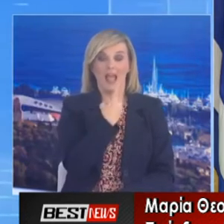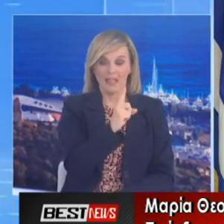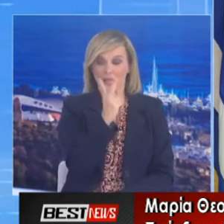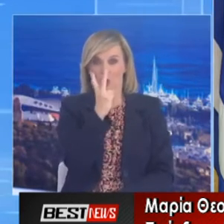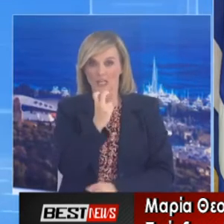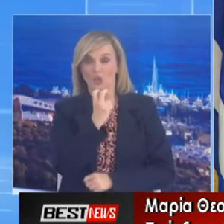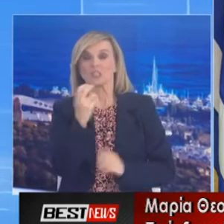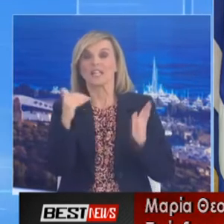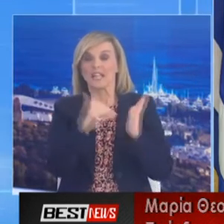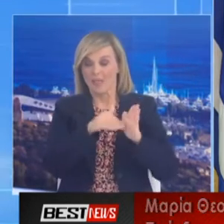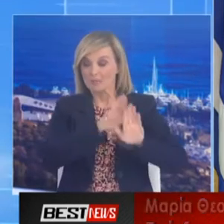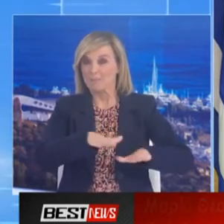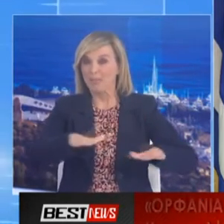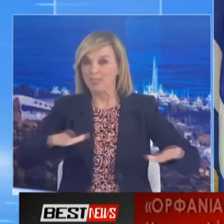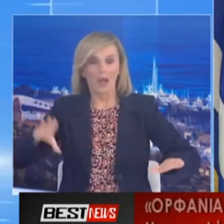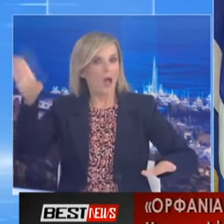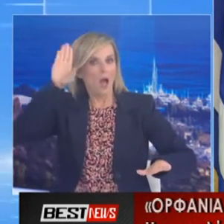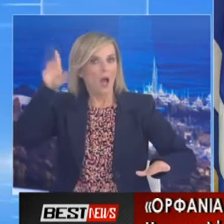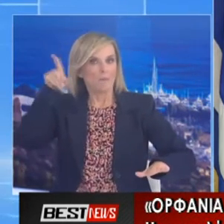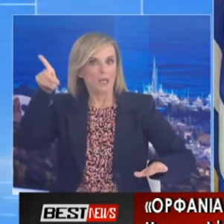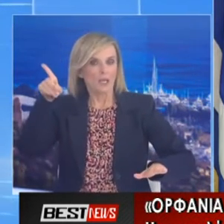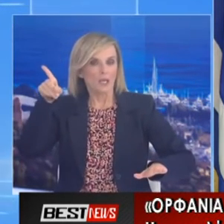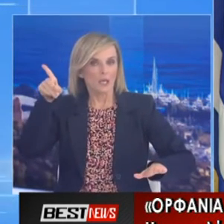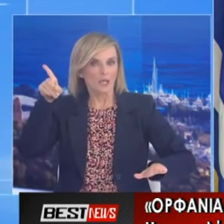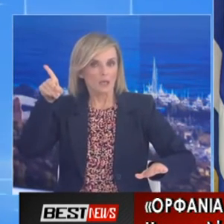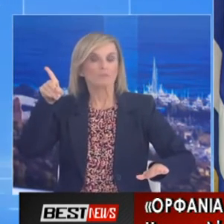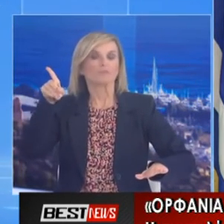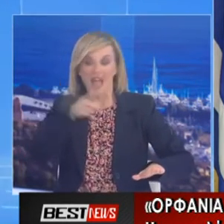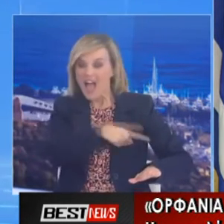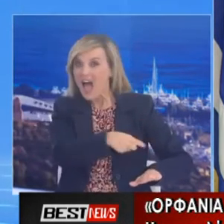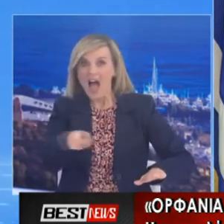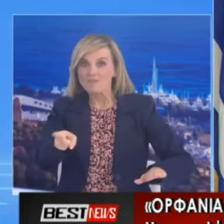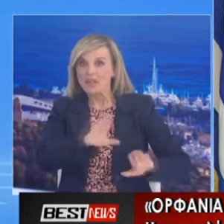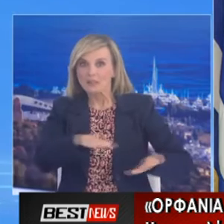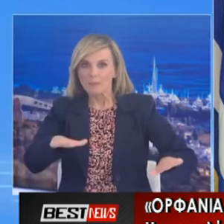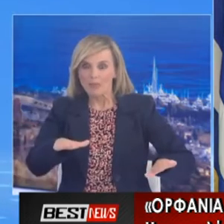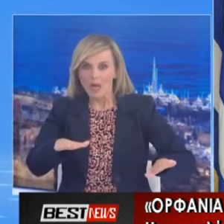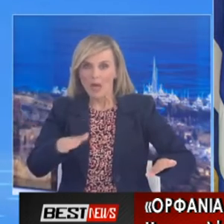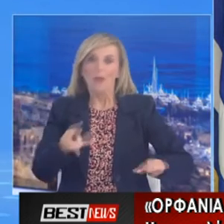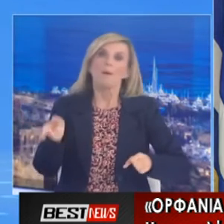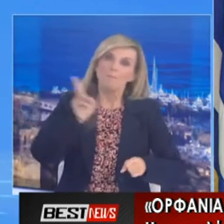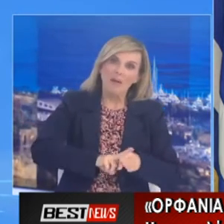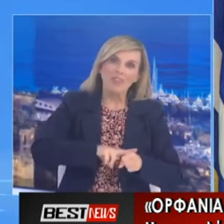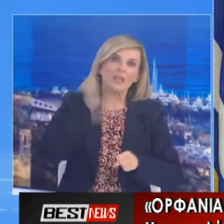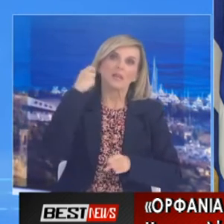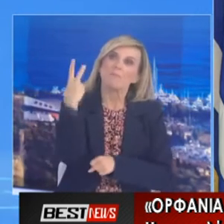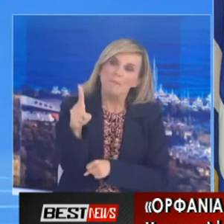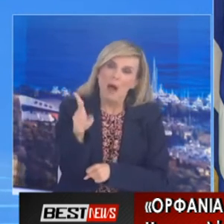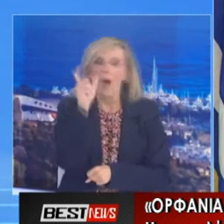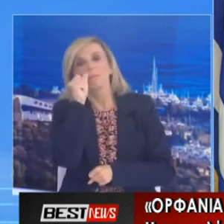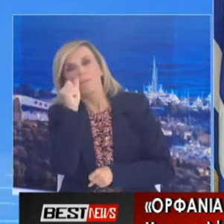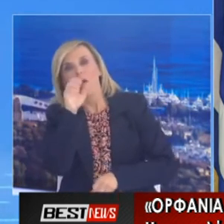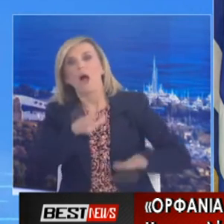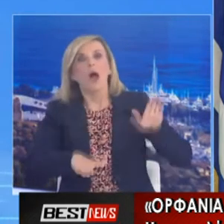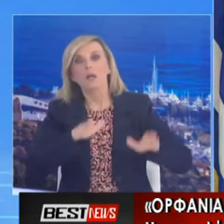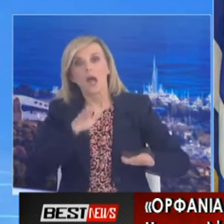Ηνωμένες Πολιτείες της Αμερικής έχασαν ένα γονέα και άλλα 25.000 παιδιά έχασαν τον